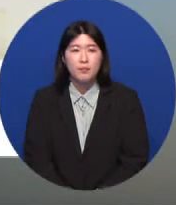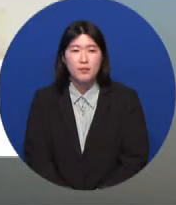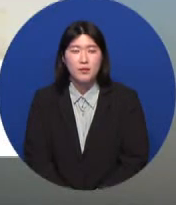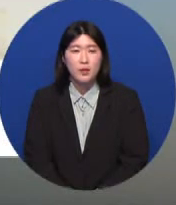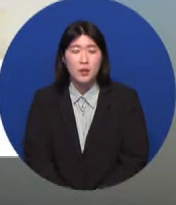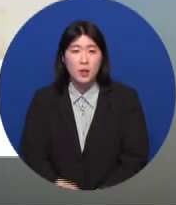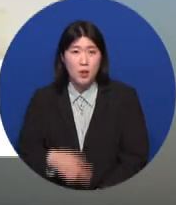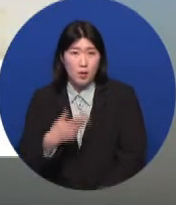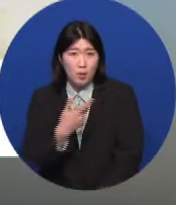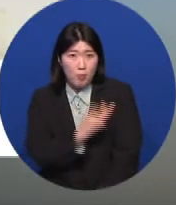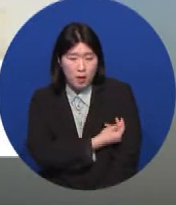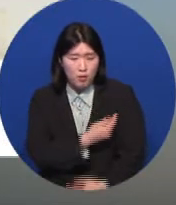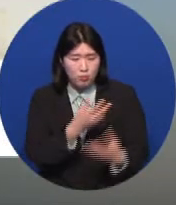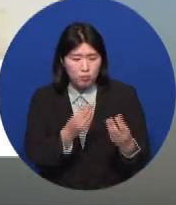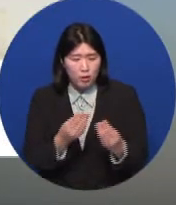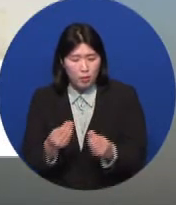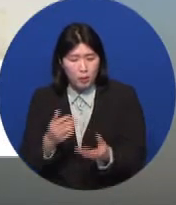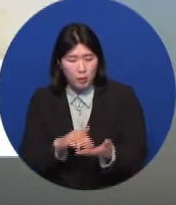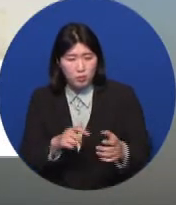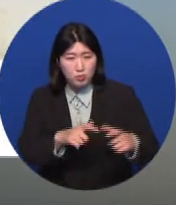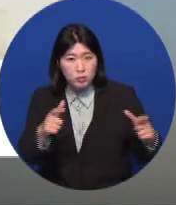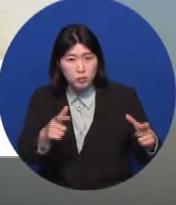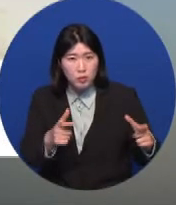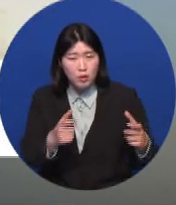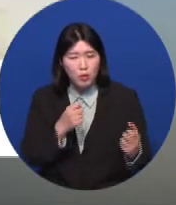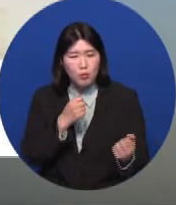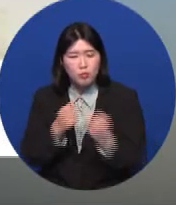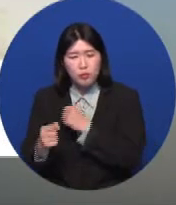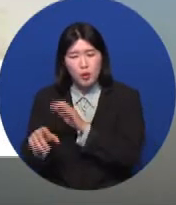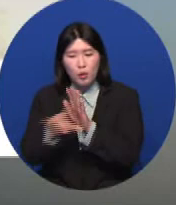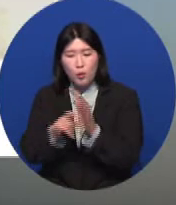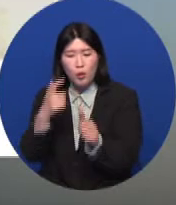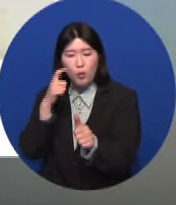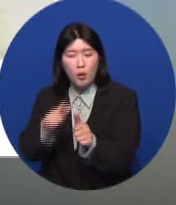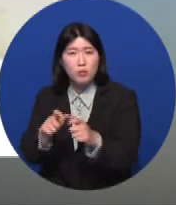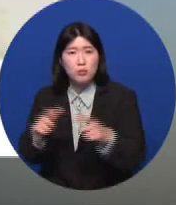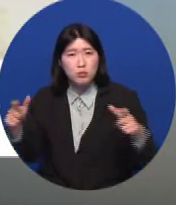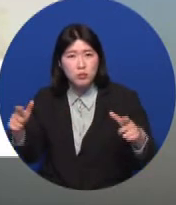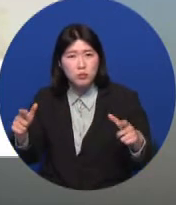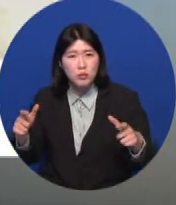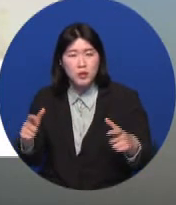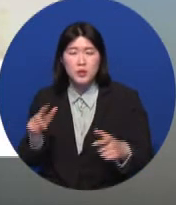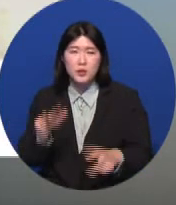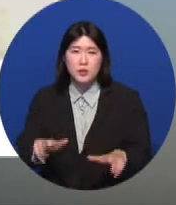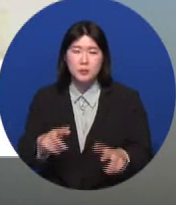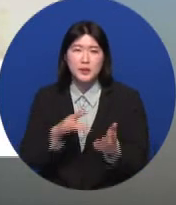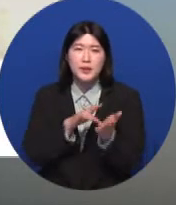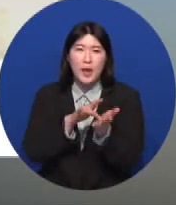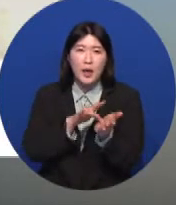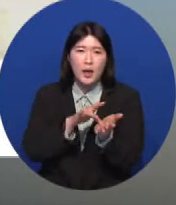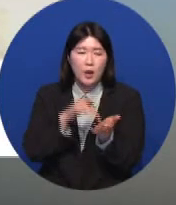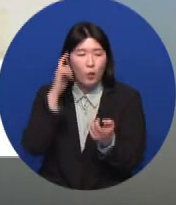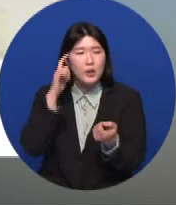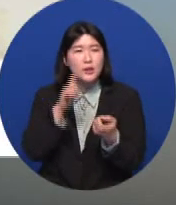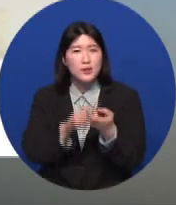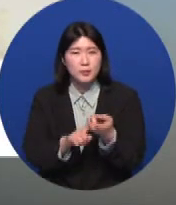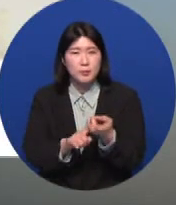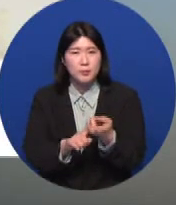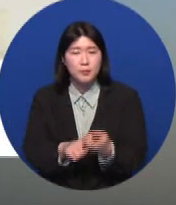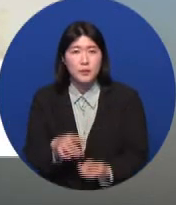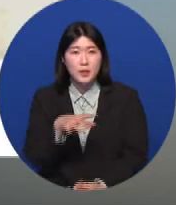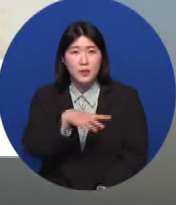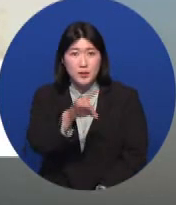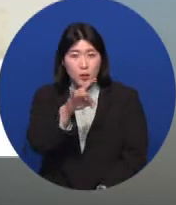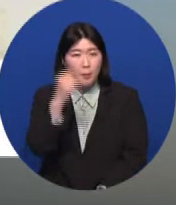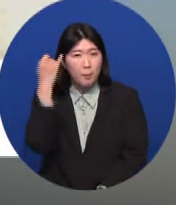높은 백신접종 유래도 확진 제가 급증하면서 코로 달고 치료제에 대한 관심이 더 커지고 있는데요 최초의 코로